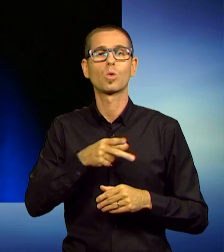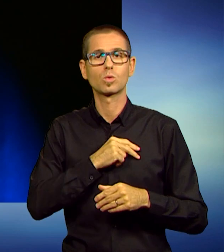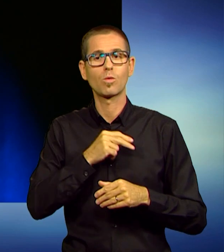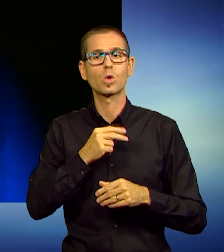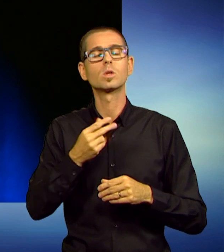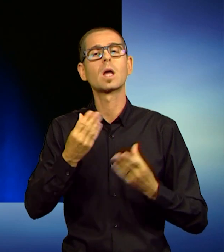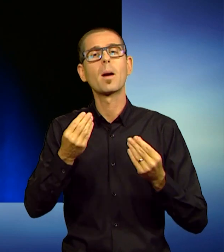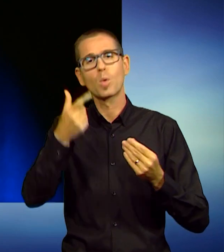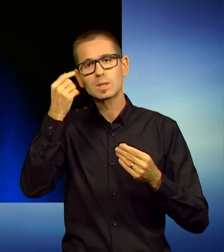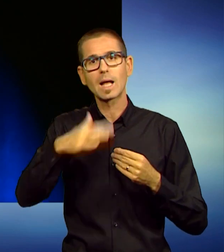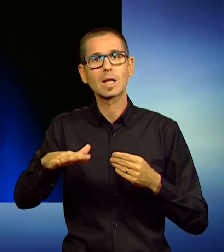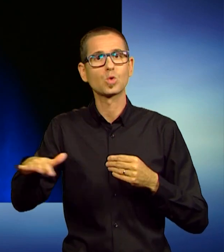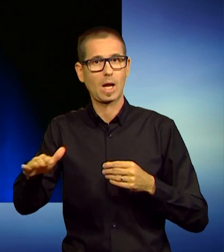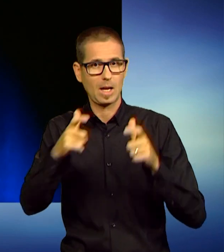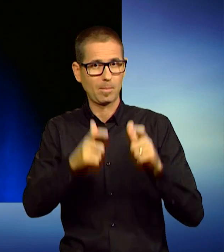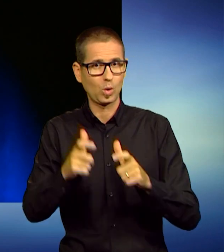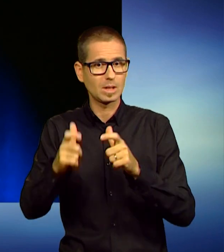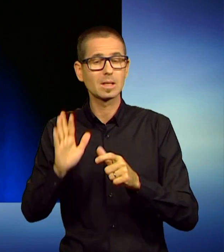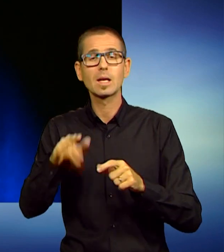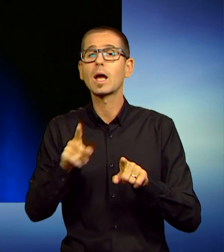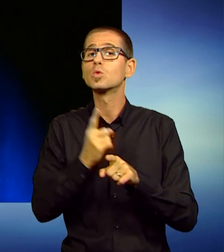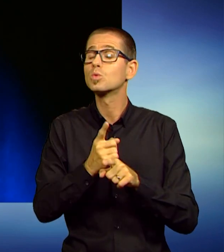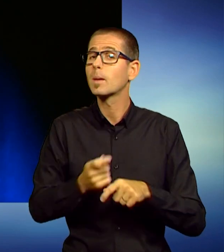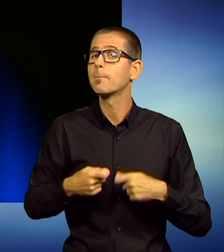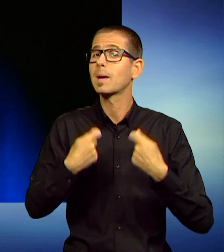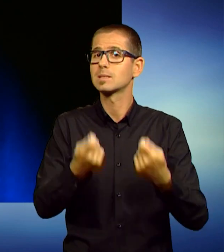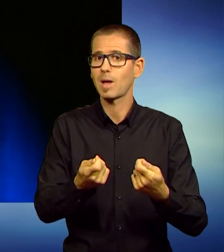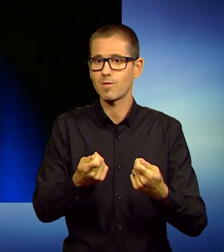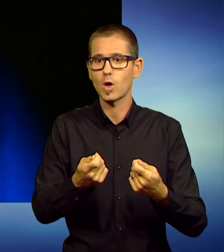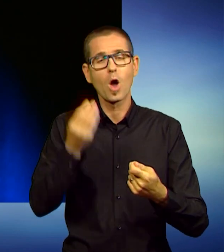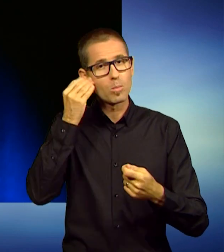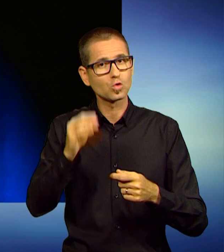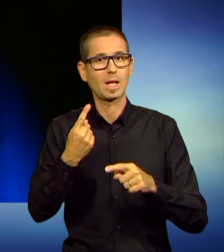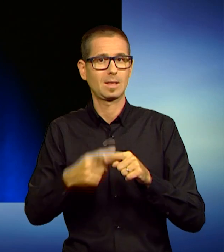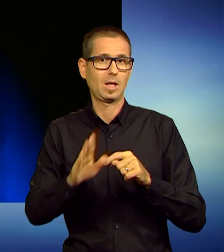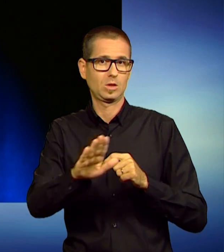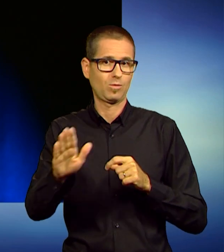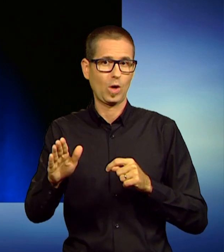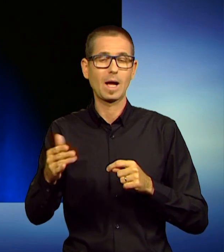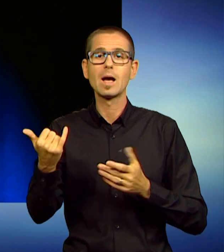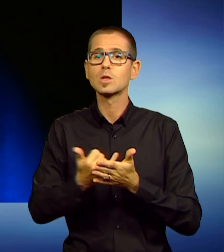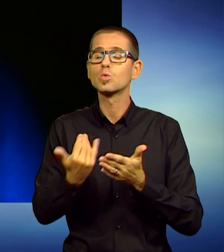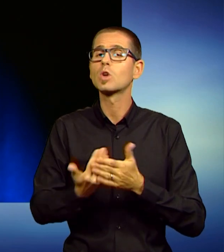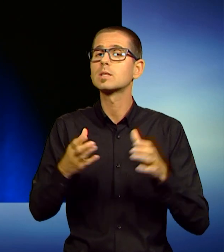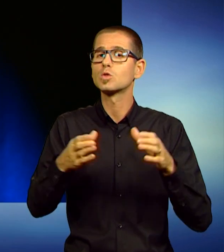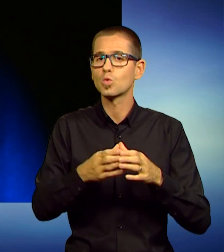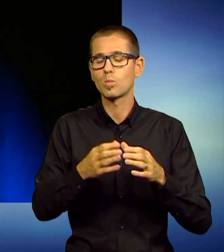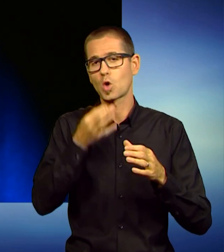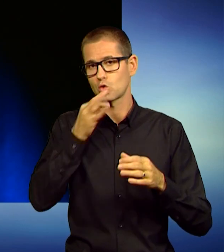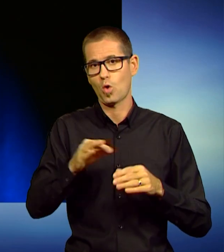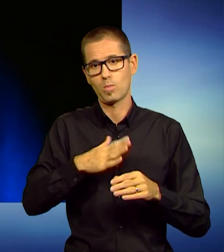odgovornosti multinacionalnih podjetij, da naj prav tako prispevajo pošten delež svojega zaslužka za skupno dobro nas vseh.